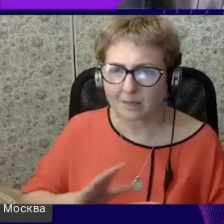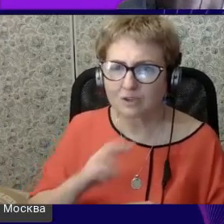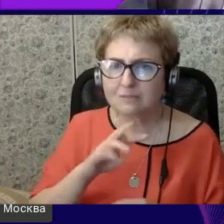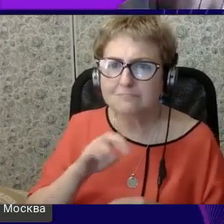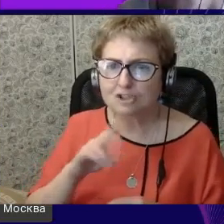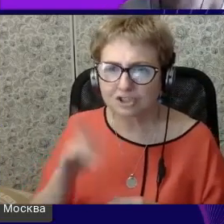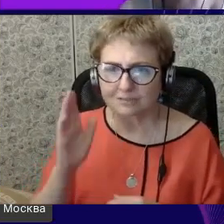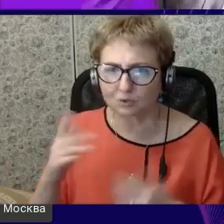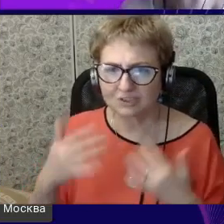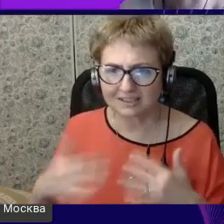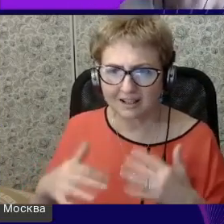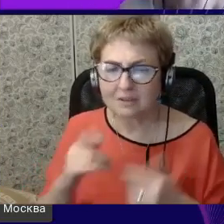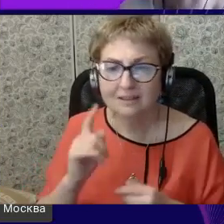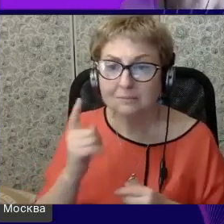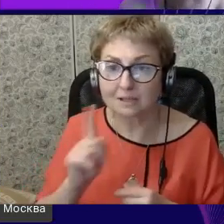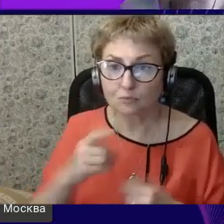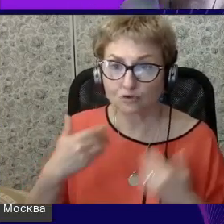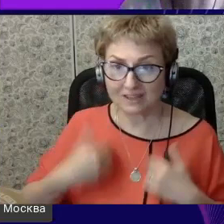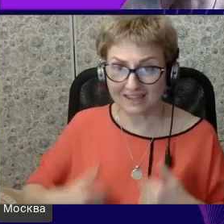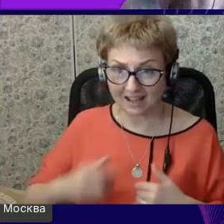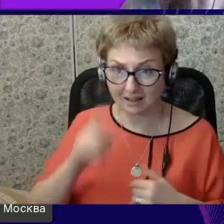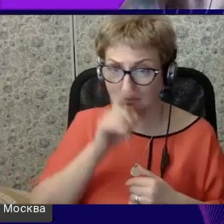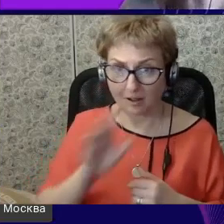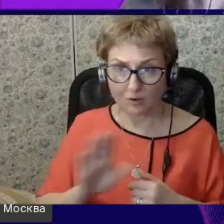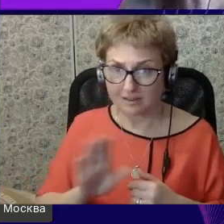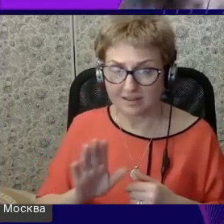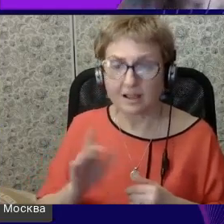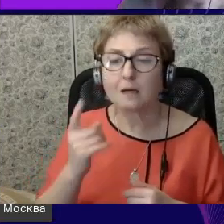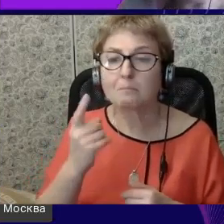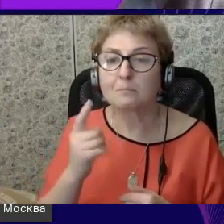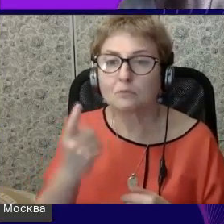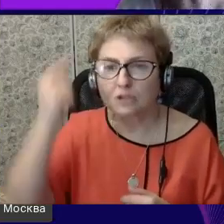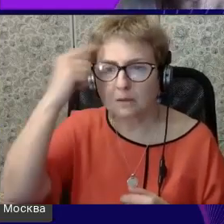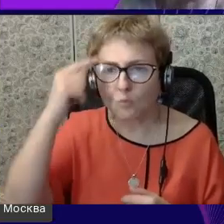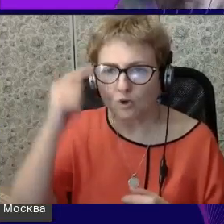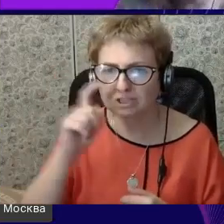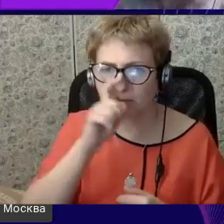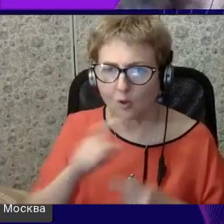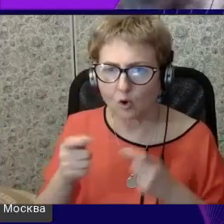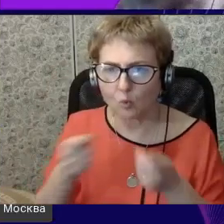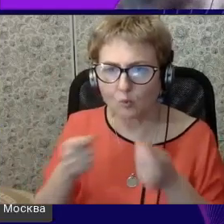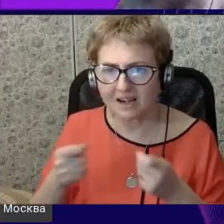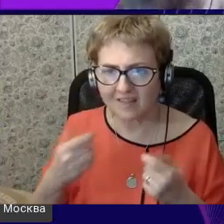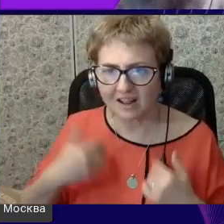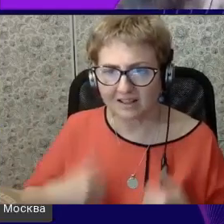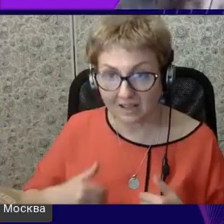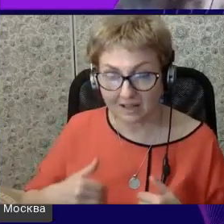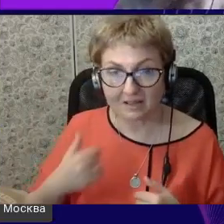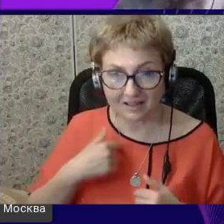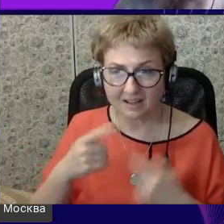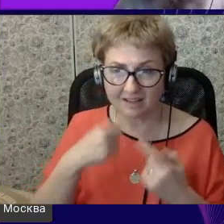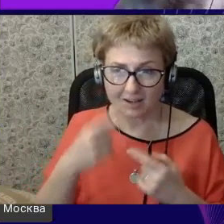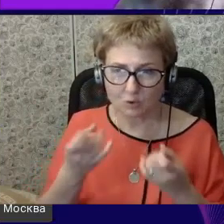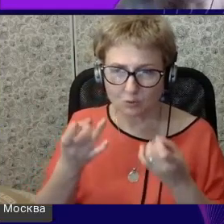свое тело в пространстве, пока навык не отработан, мышцы будут слабенькими. Не потому, что тело плохое, вот,